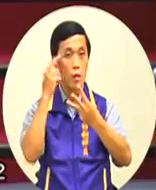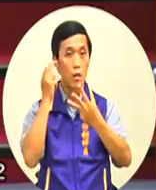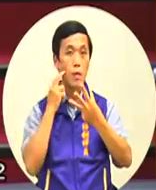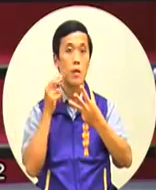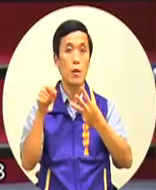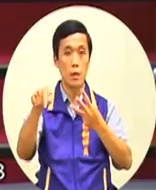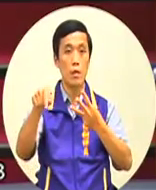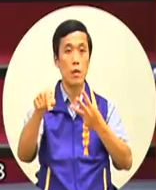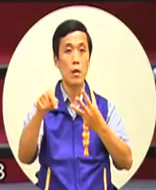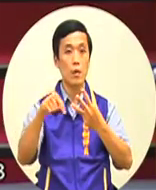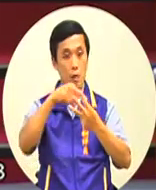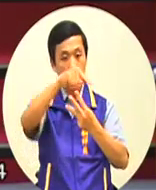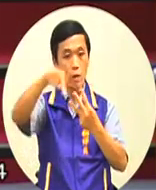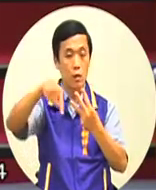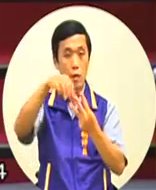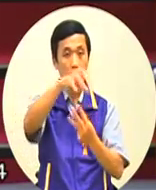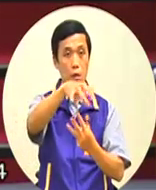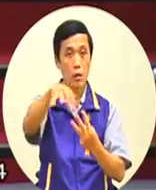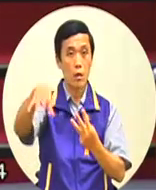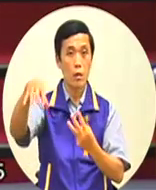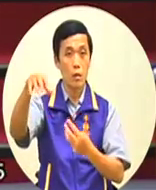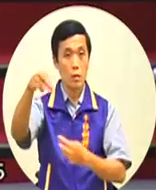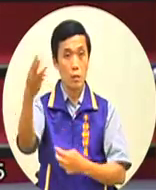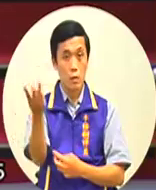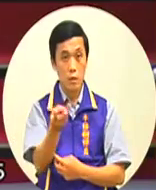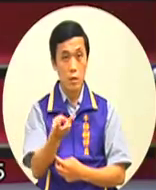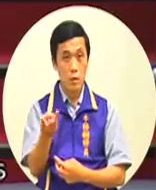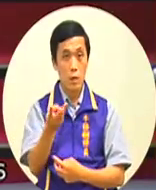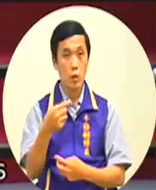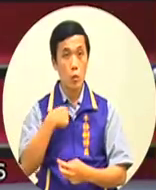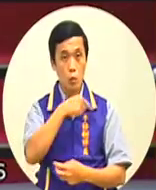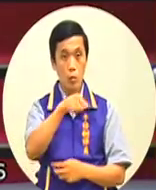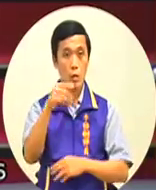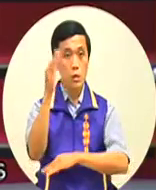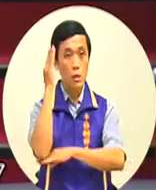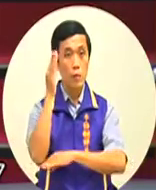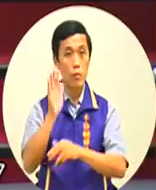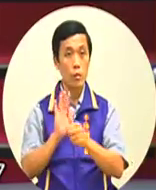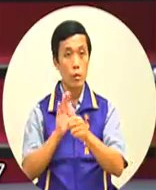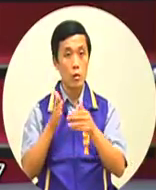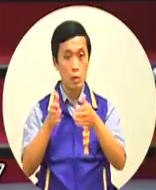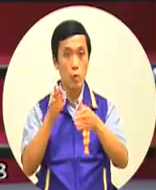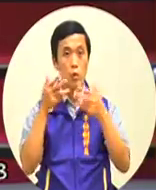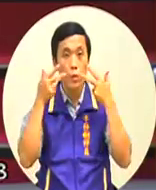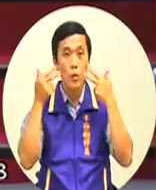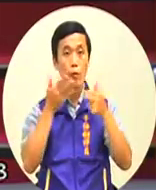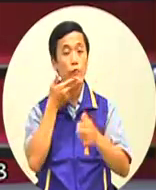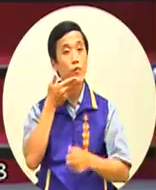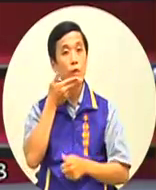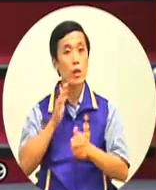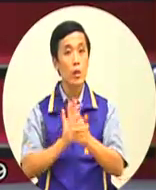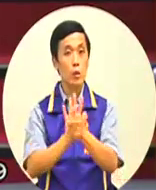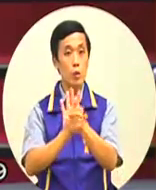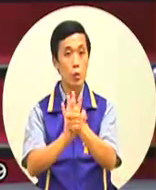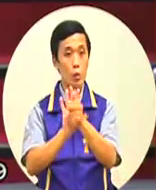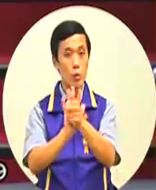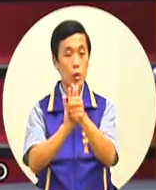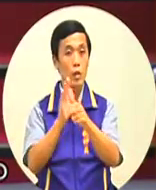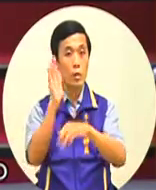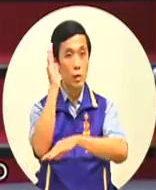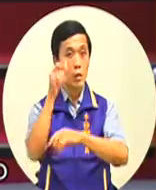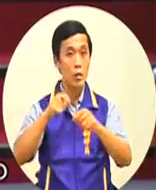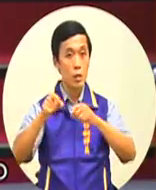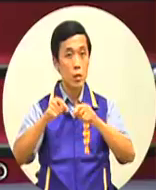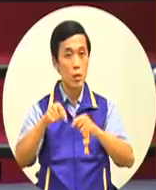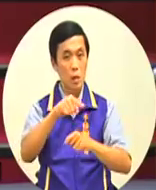我们所有政府我们政府推动原住民福利或者是推动整个政策比较